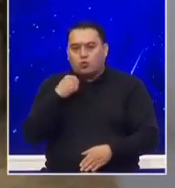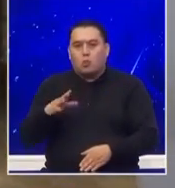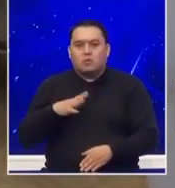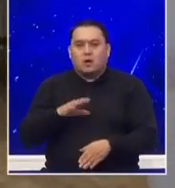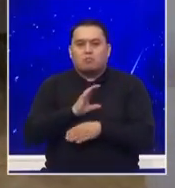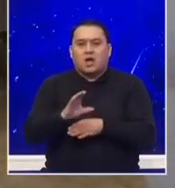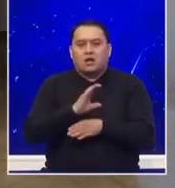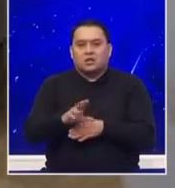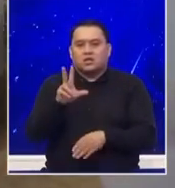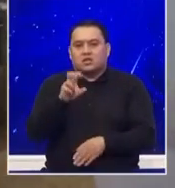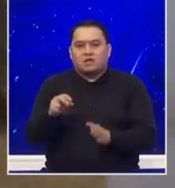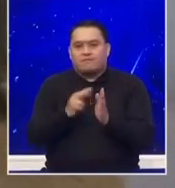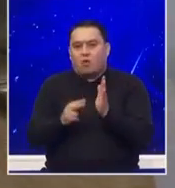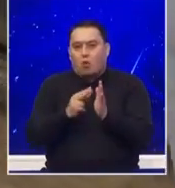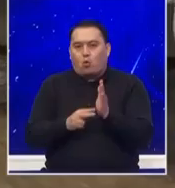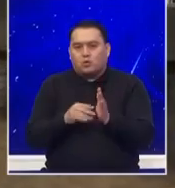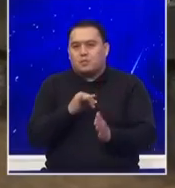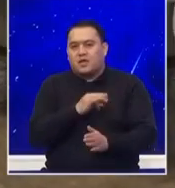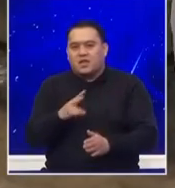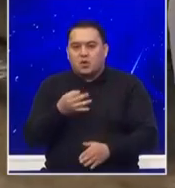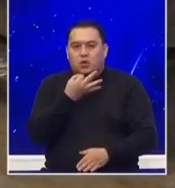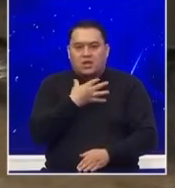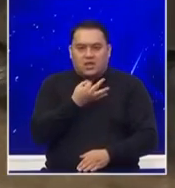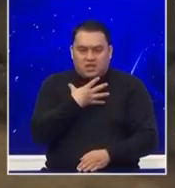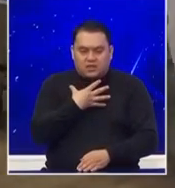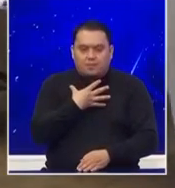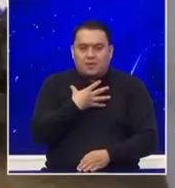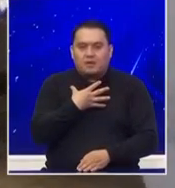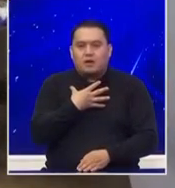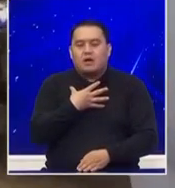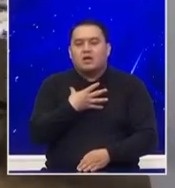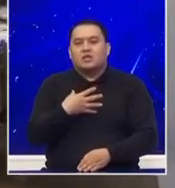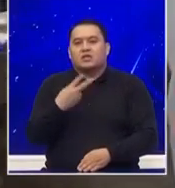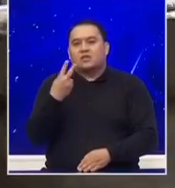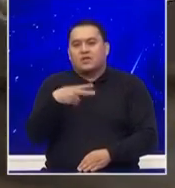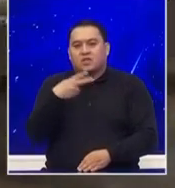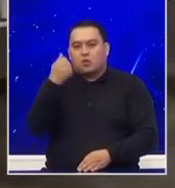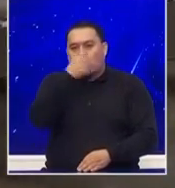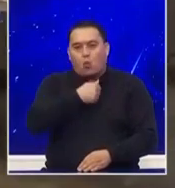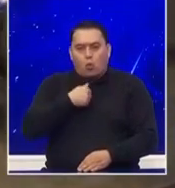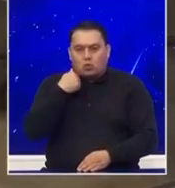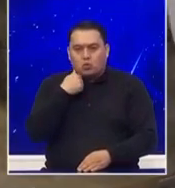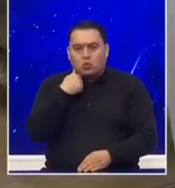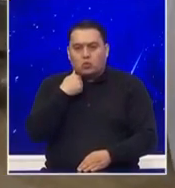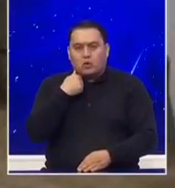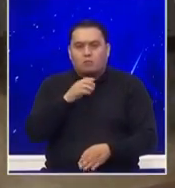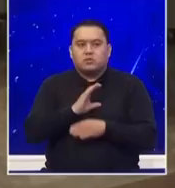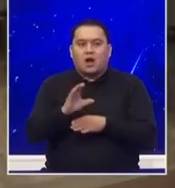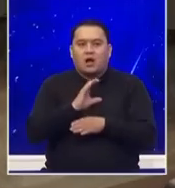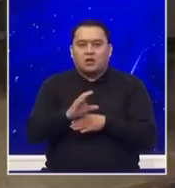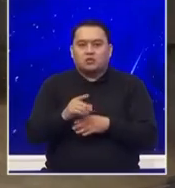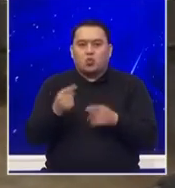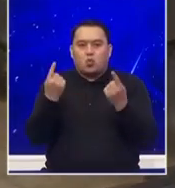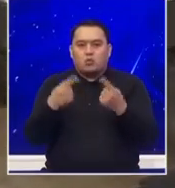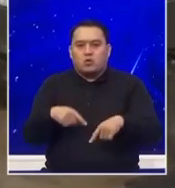было произведено 380 миллионов яиц. Но, к сожалению, к 2020 году производство